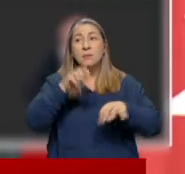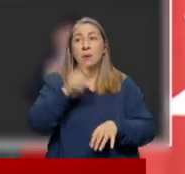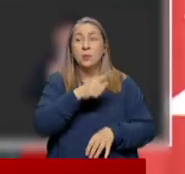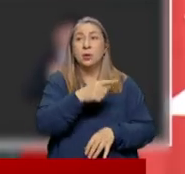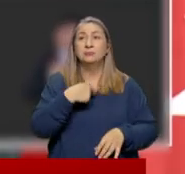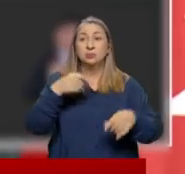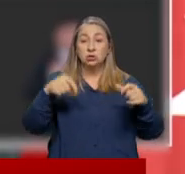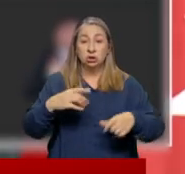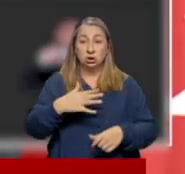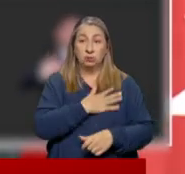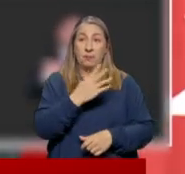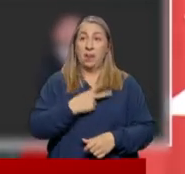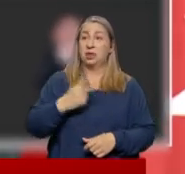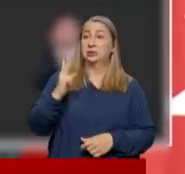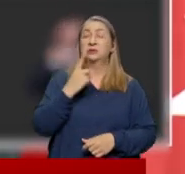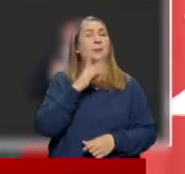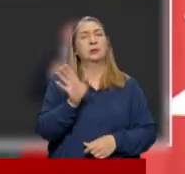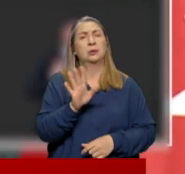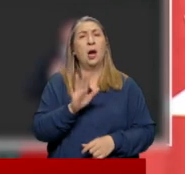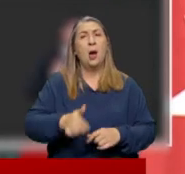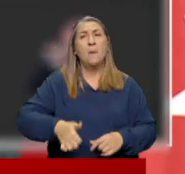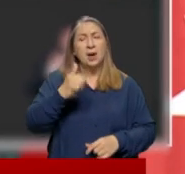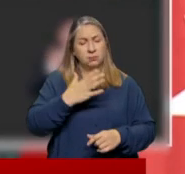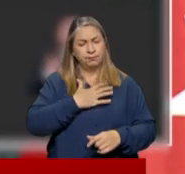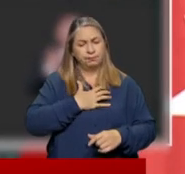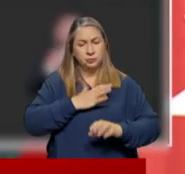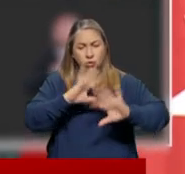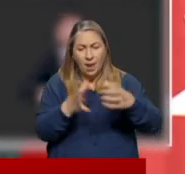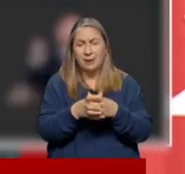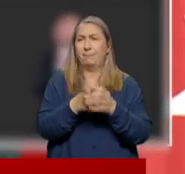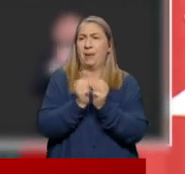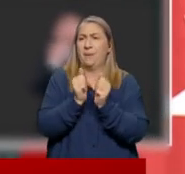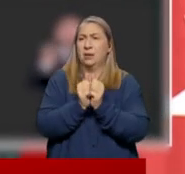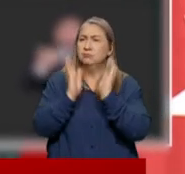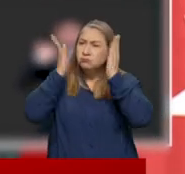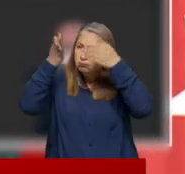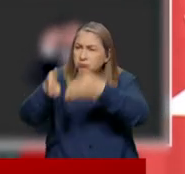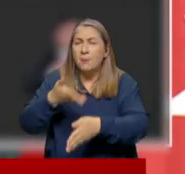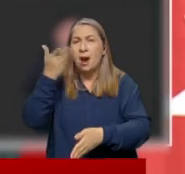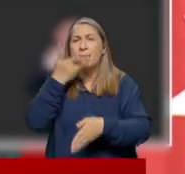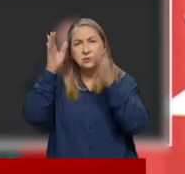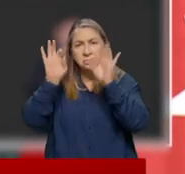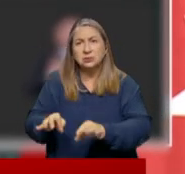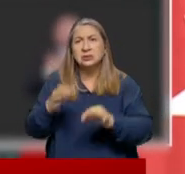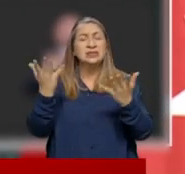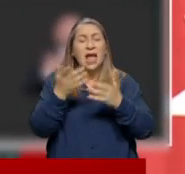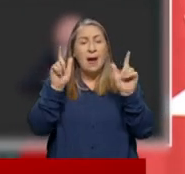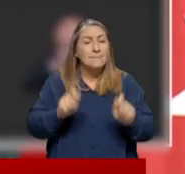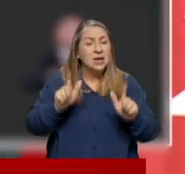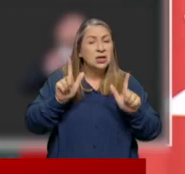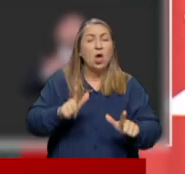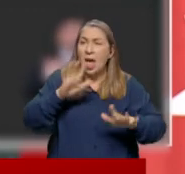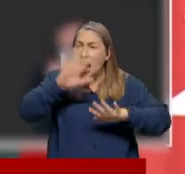mı yapıyor bizde Burası CHP Belediyesi dir Demet bakanlarımız da tüm ekiplerimiz de buraya indik ve atılması gereken